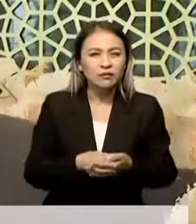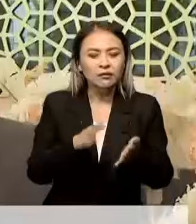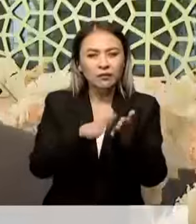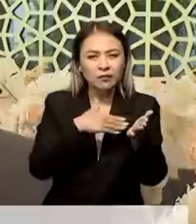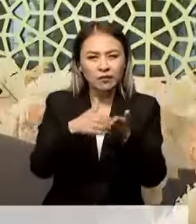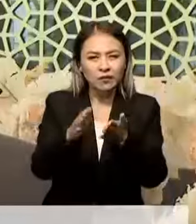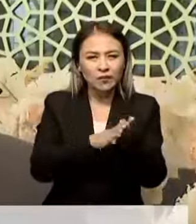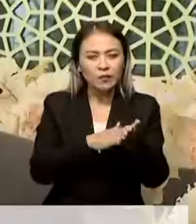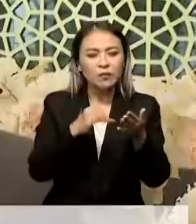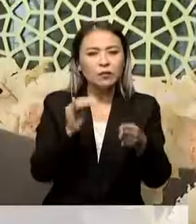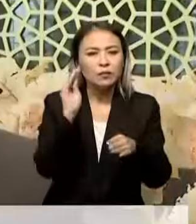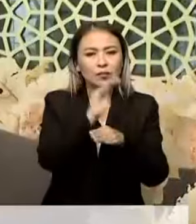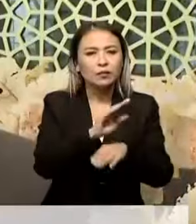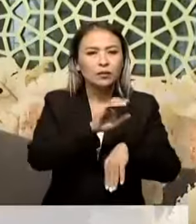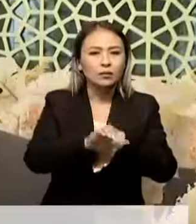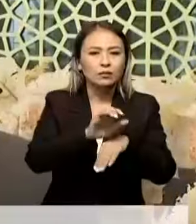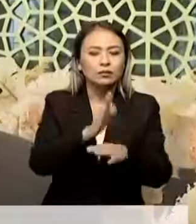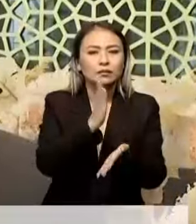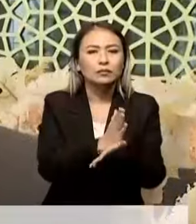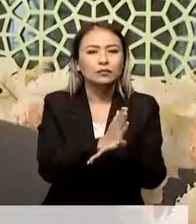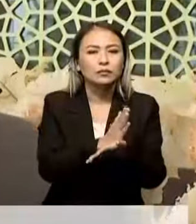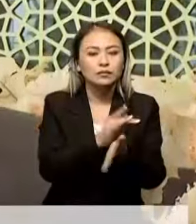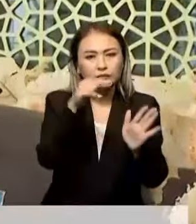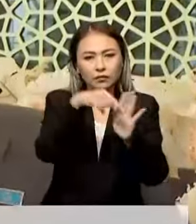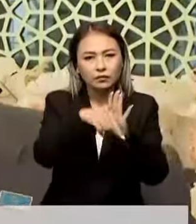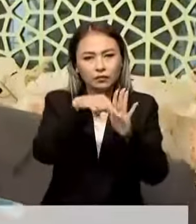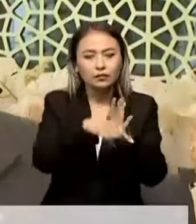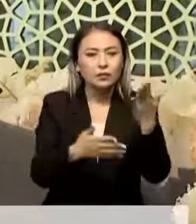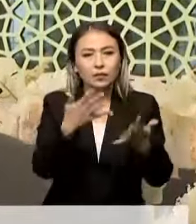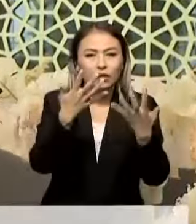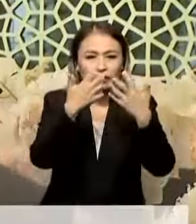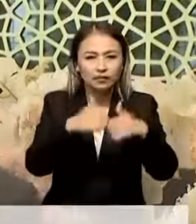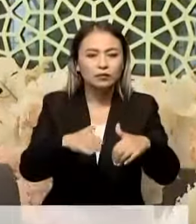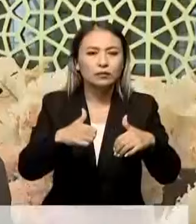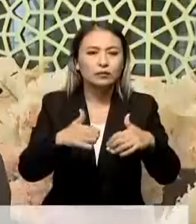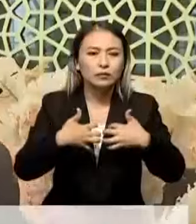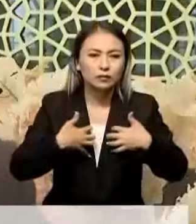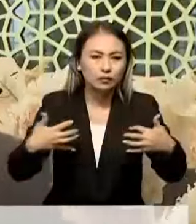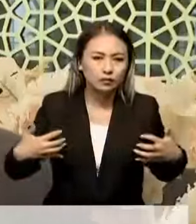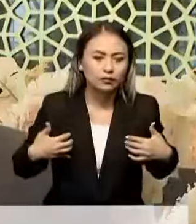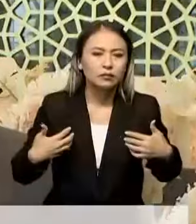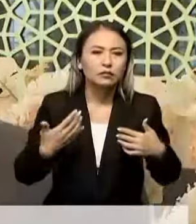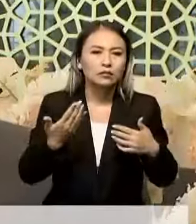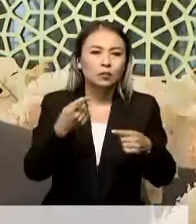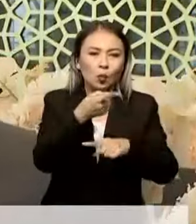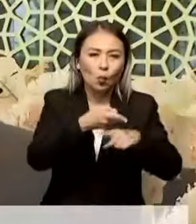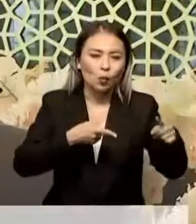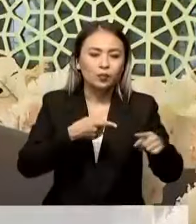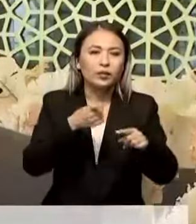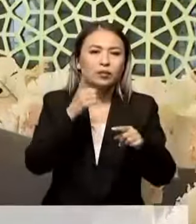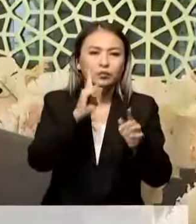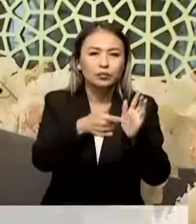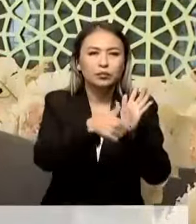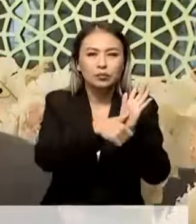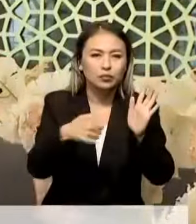майлы дақылдарды осы жаққа экспортқа жіберіп отырмыз. Оның ішінде бөлек алатын болса, тірмалды жіберіп отырмыз. Мал жарты жылдың ішінде 1630